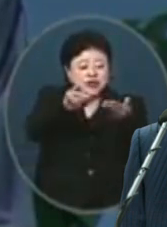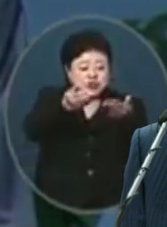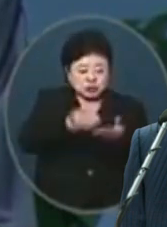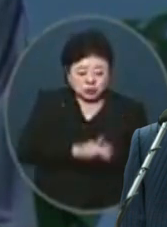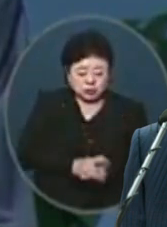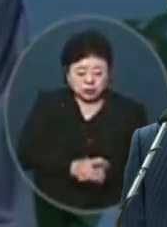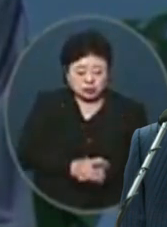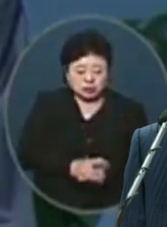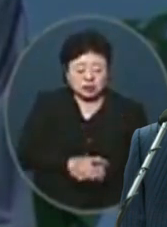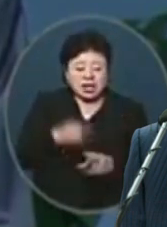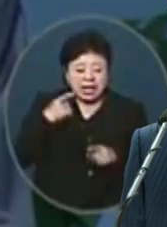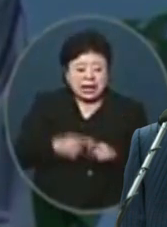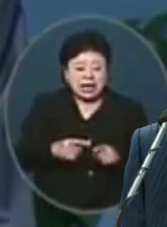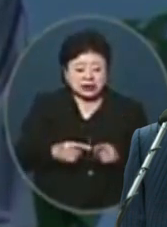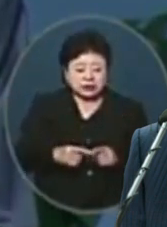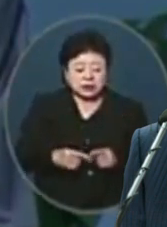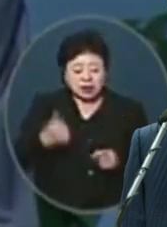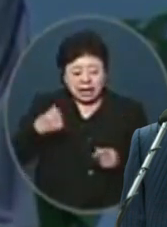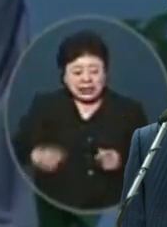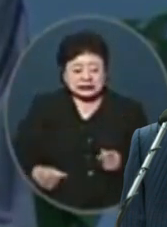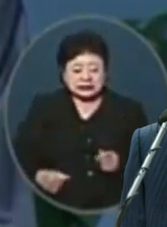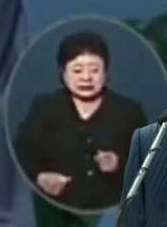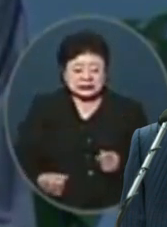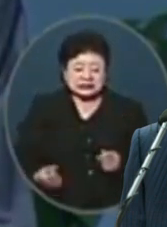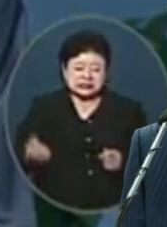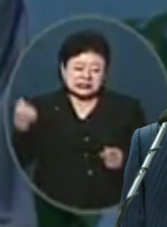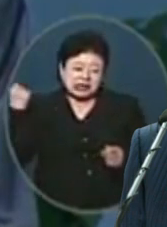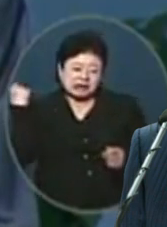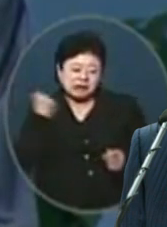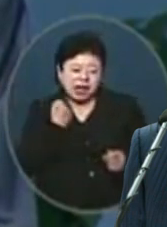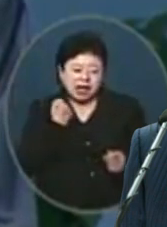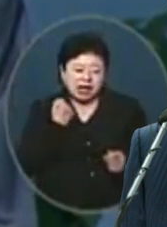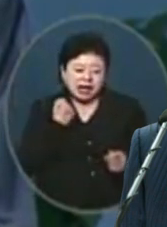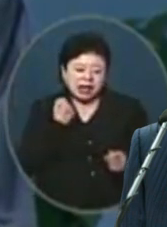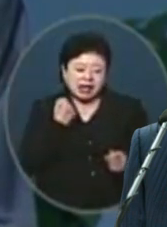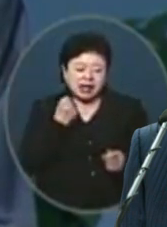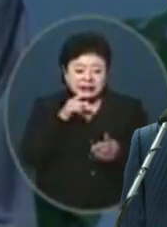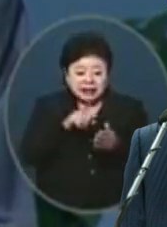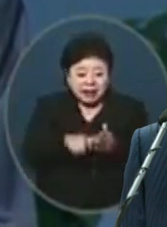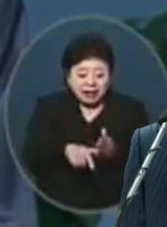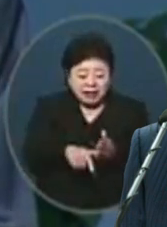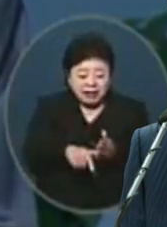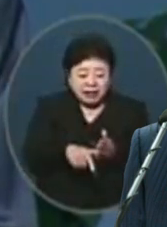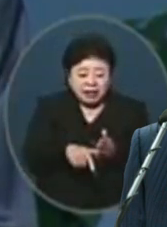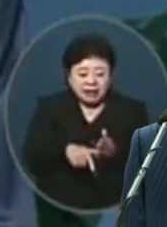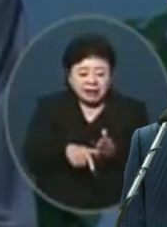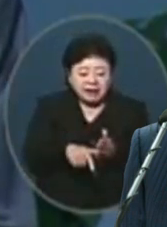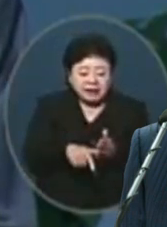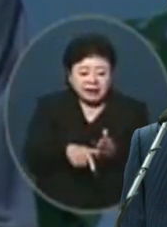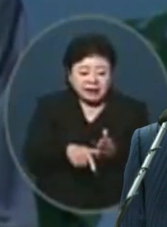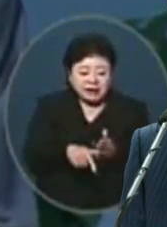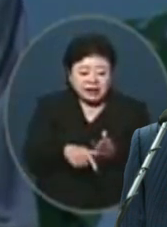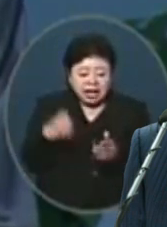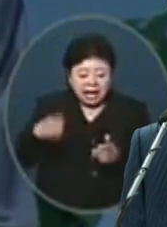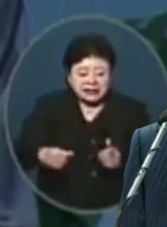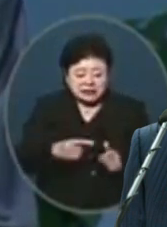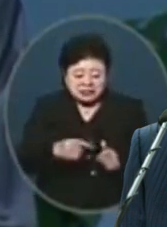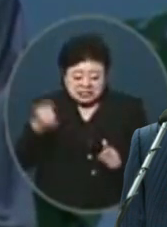얹어놓고 칼을 들어 동맥의 핏줄을 끊으려고 달라들